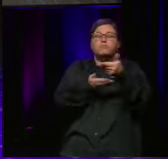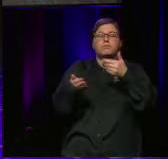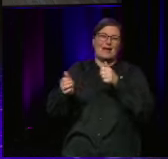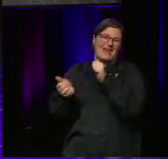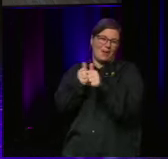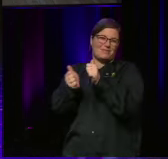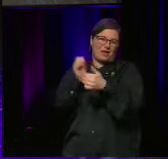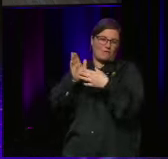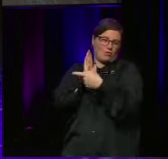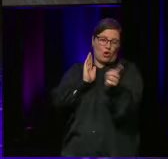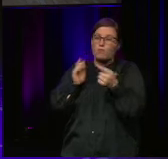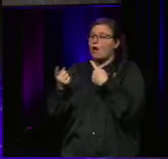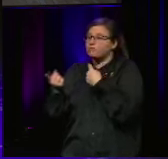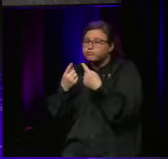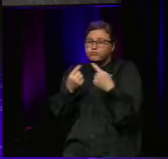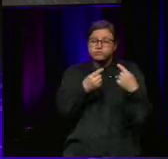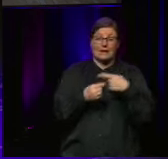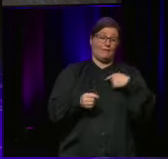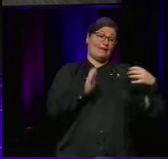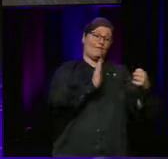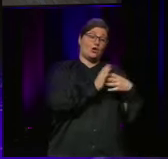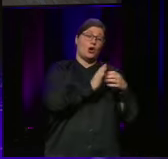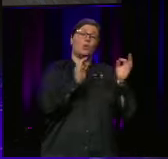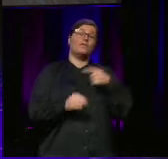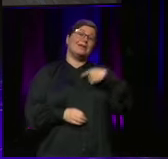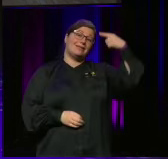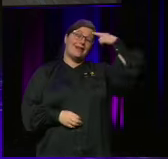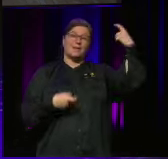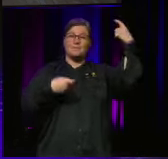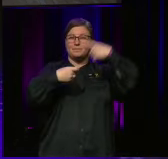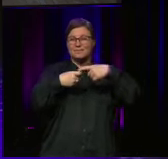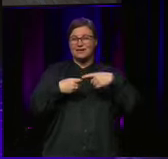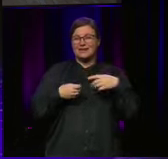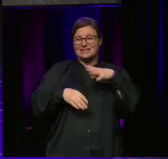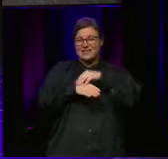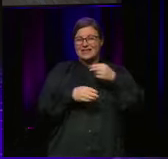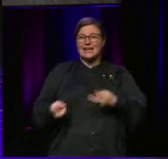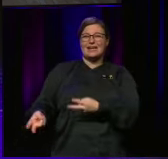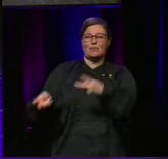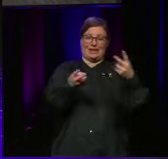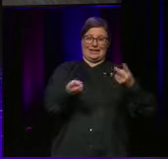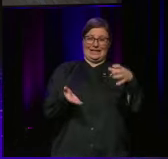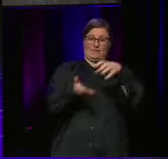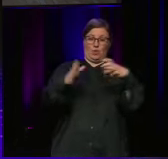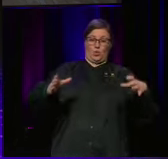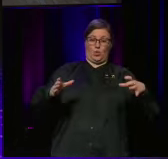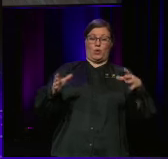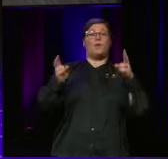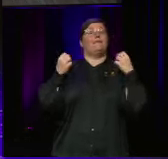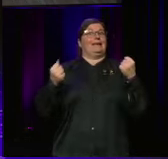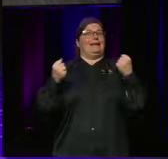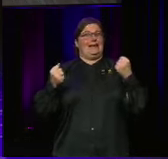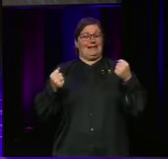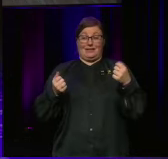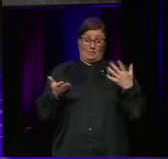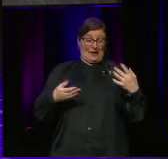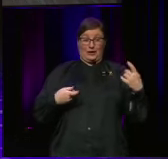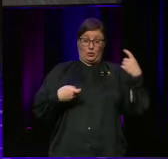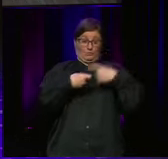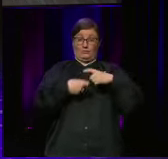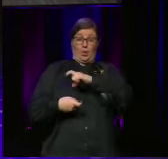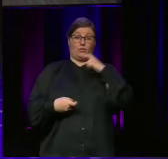och förklara dels hur vi ser på det svenska demokratibeståndet och hur viktigt det är. För att det är också en fråga som angår oss som